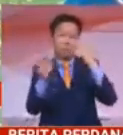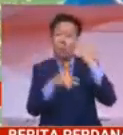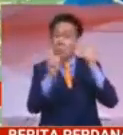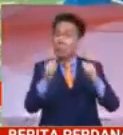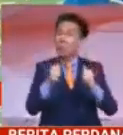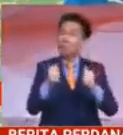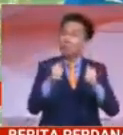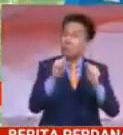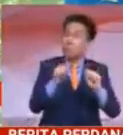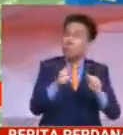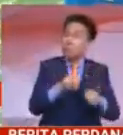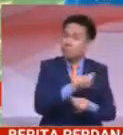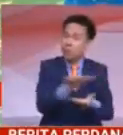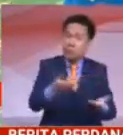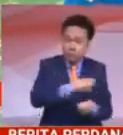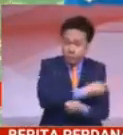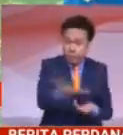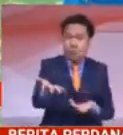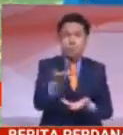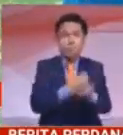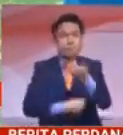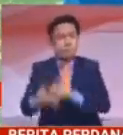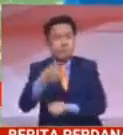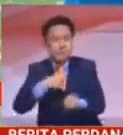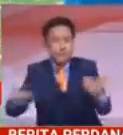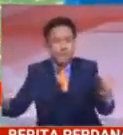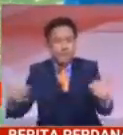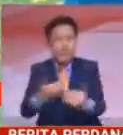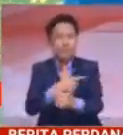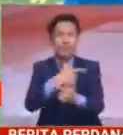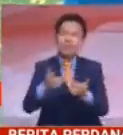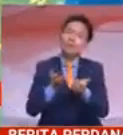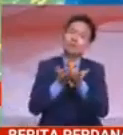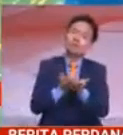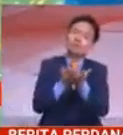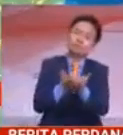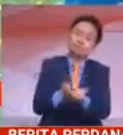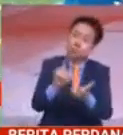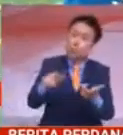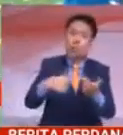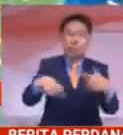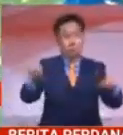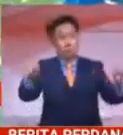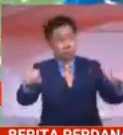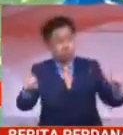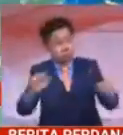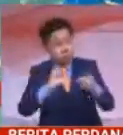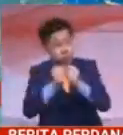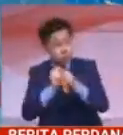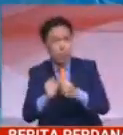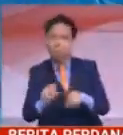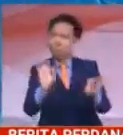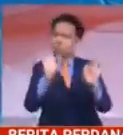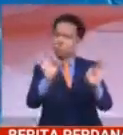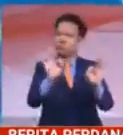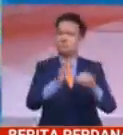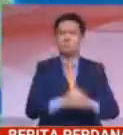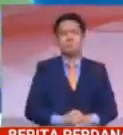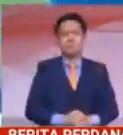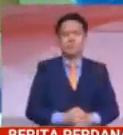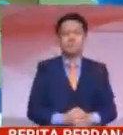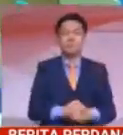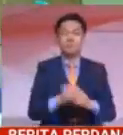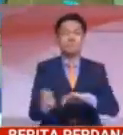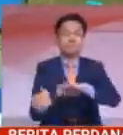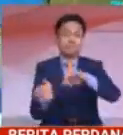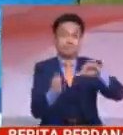menangkap ikan, bot-bot kecil dan perkapalan serta aktiviti pantai dan sukan laut. Baiklah, kita balik